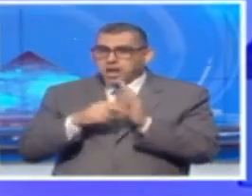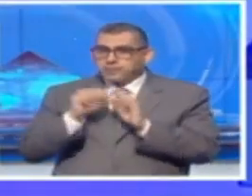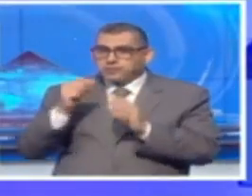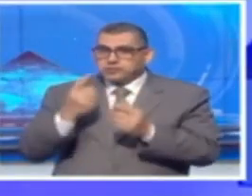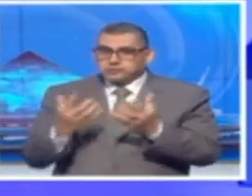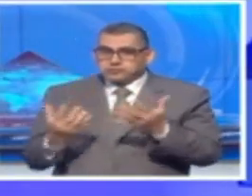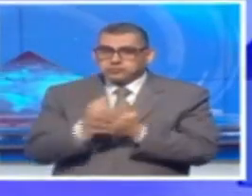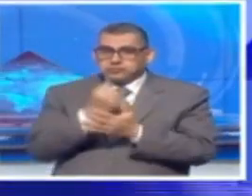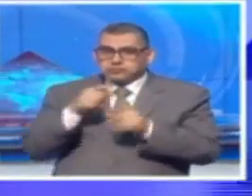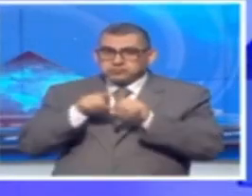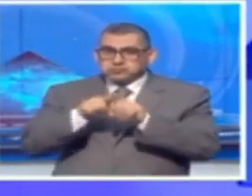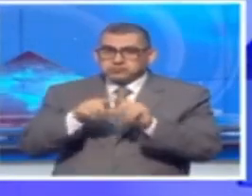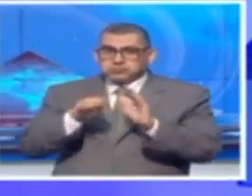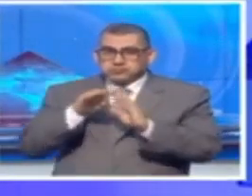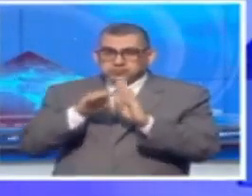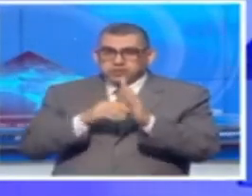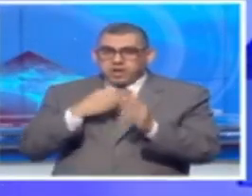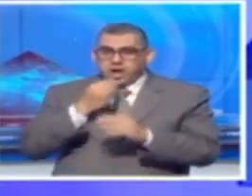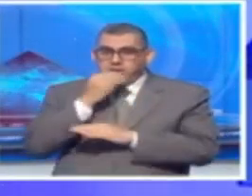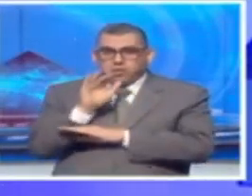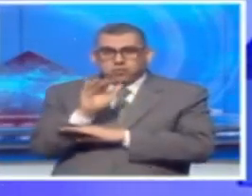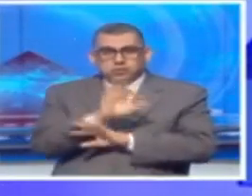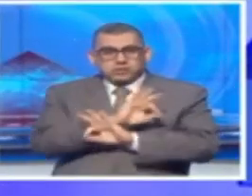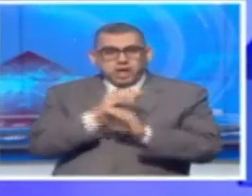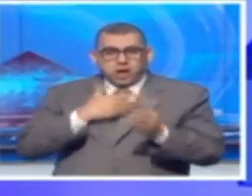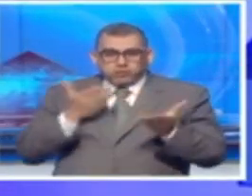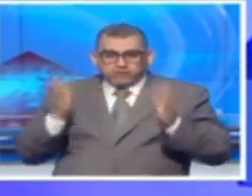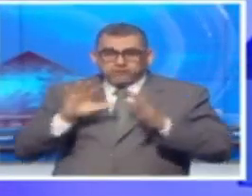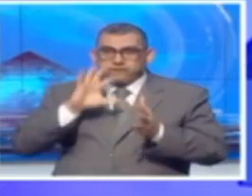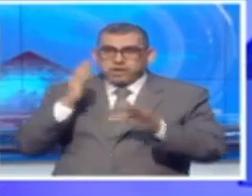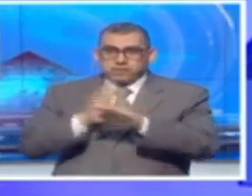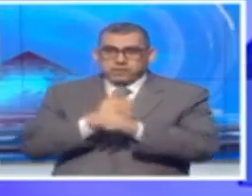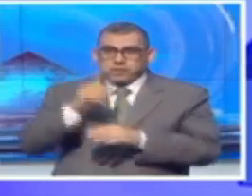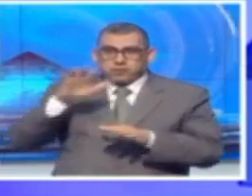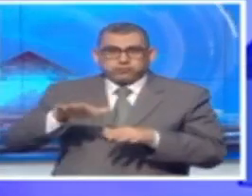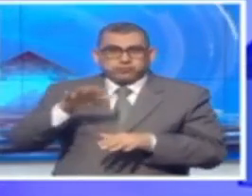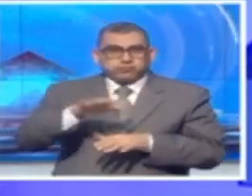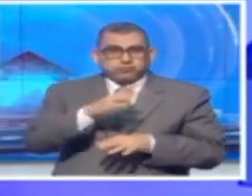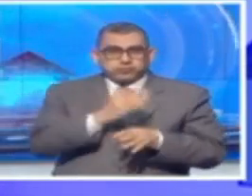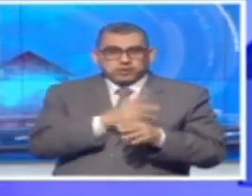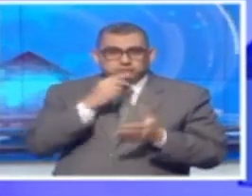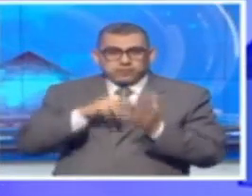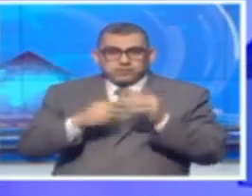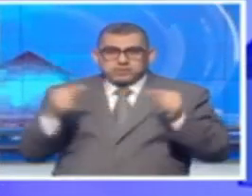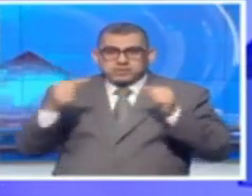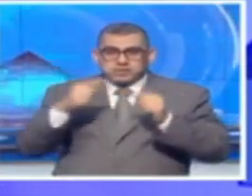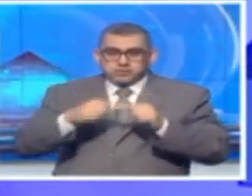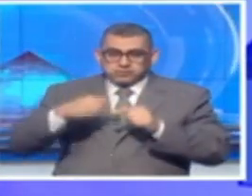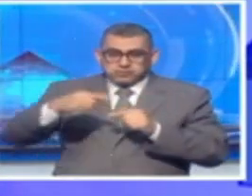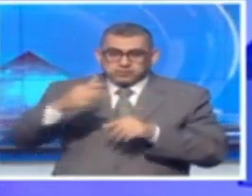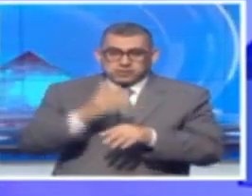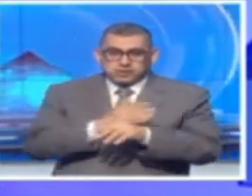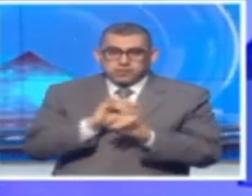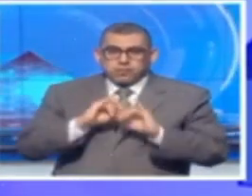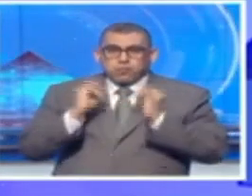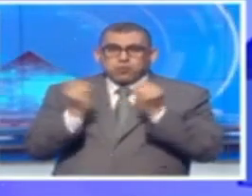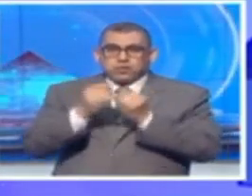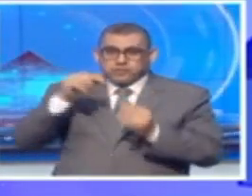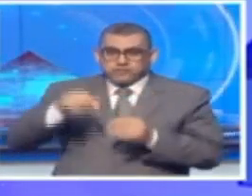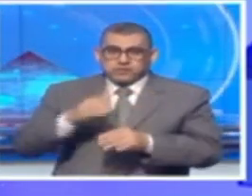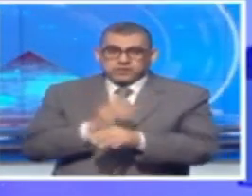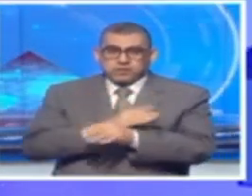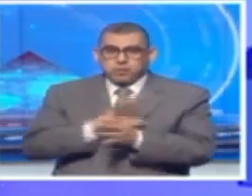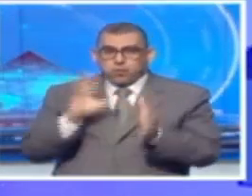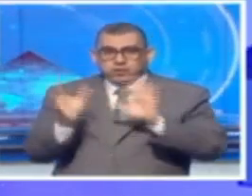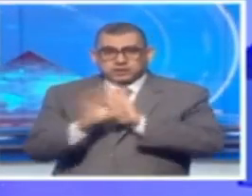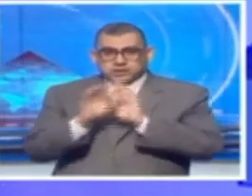والأنشطة المرتبطة بتحقيق الأمن الغذائي في ظل ما يشهده العالم اليوم من تحديات سيكون لها تأثير بشكل مباشر على مجتمعاتنا جميعا